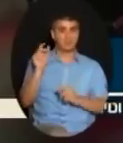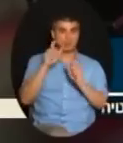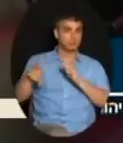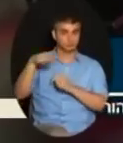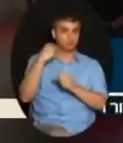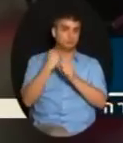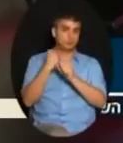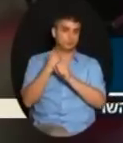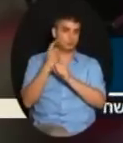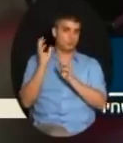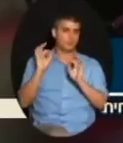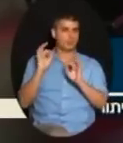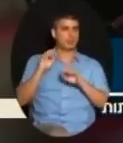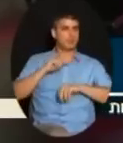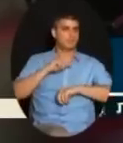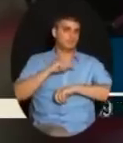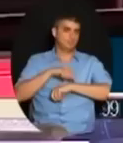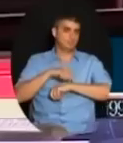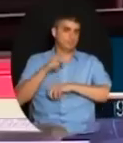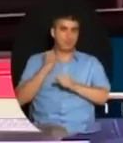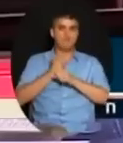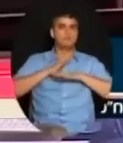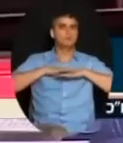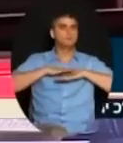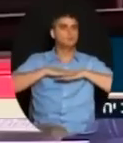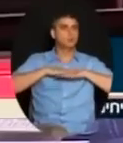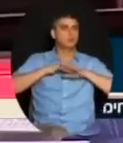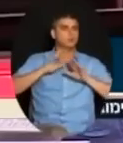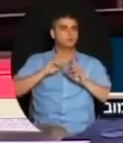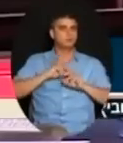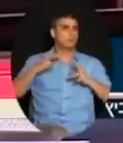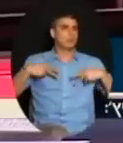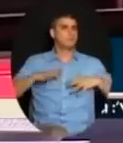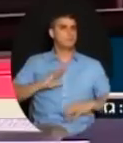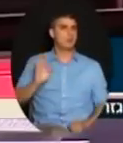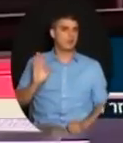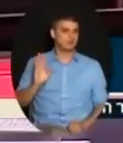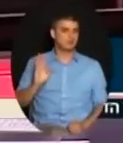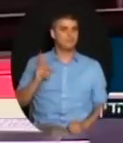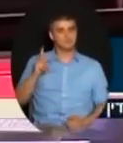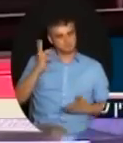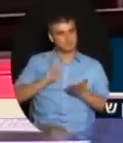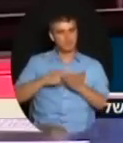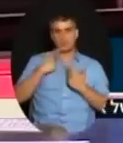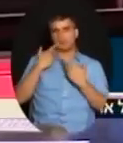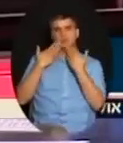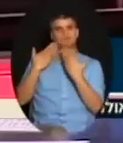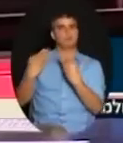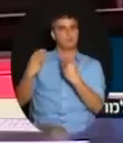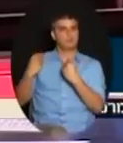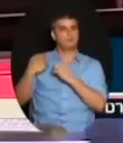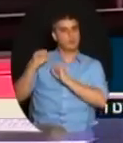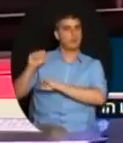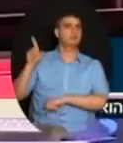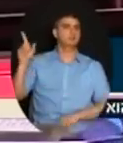האלה שעשו, בטח בטקט הזה, עבודה מקצועית, נטולת מורה, מגיע לנו להודות להם